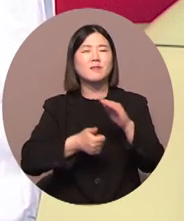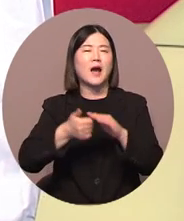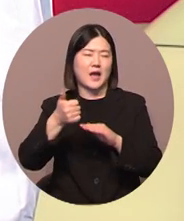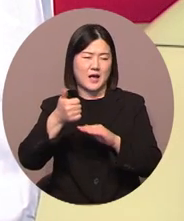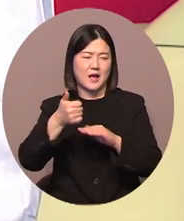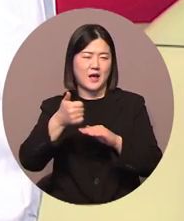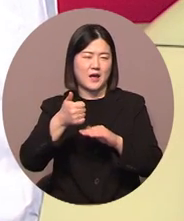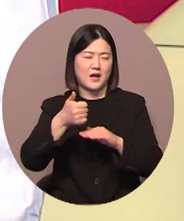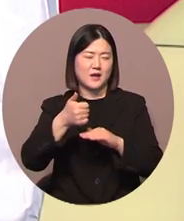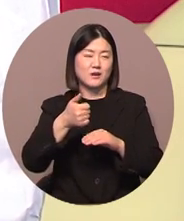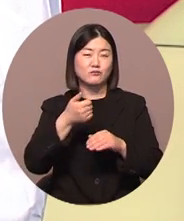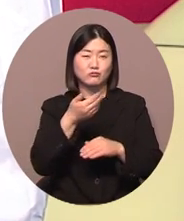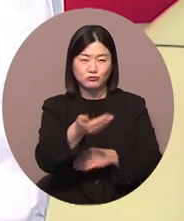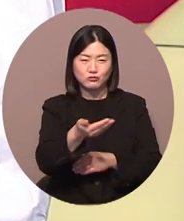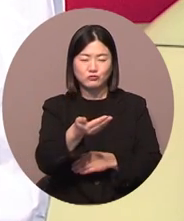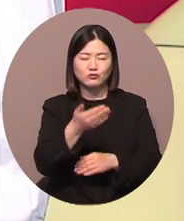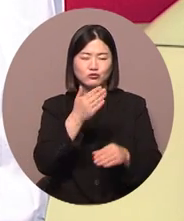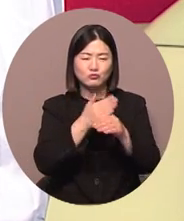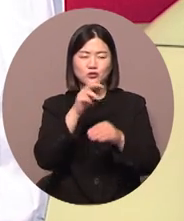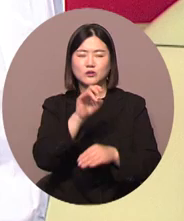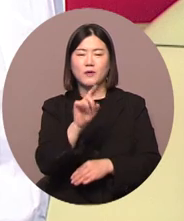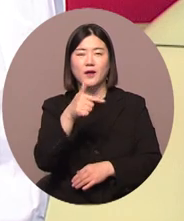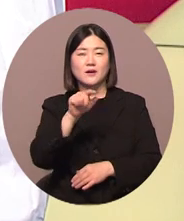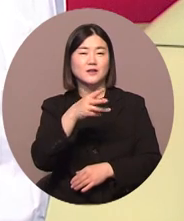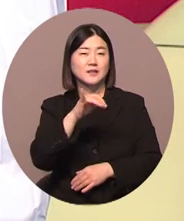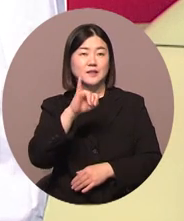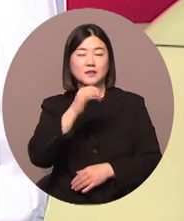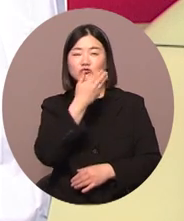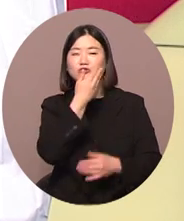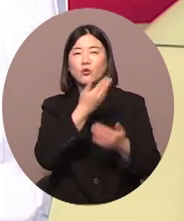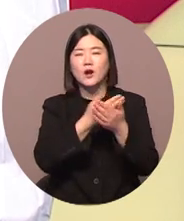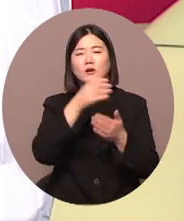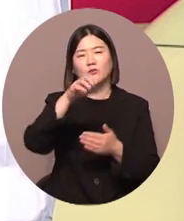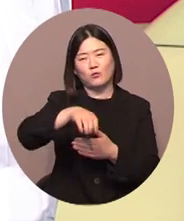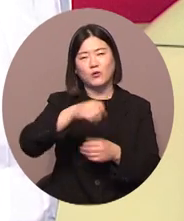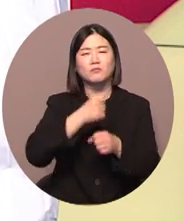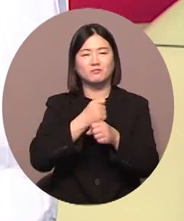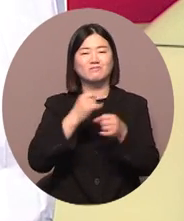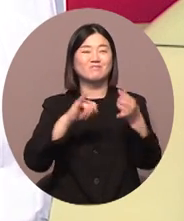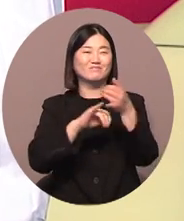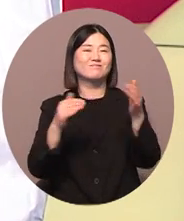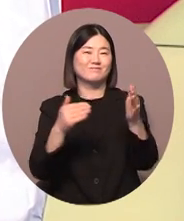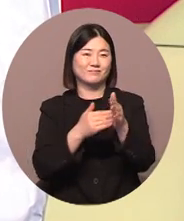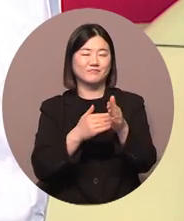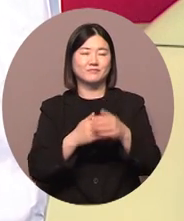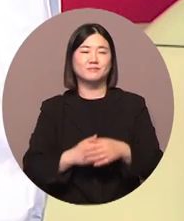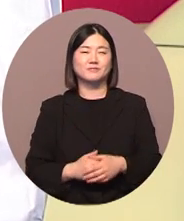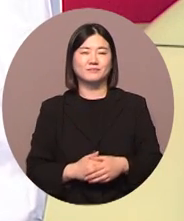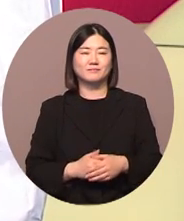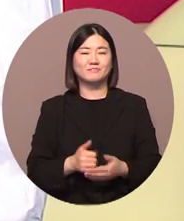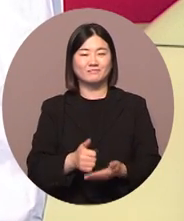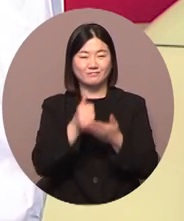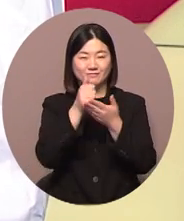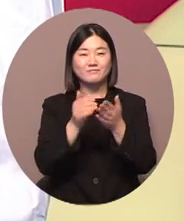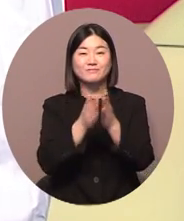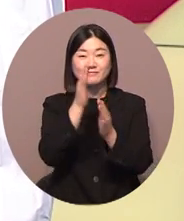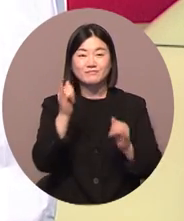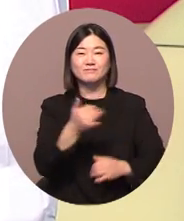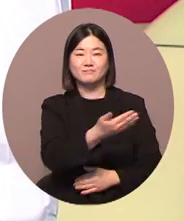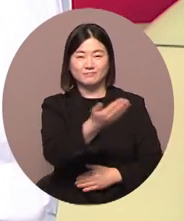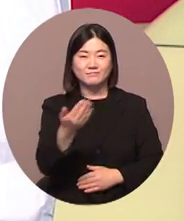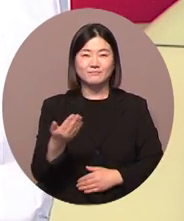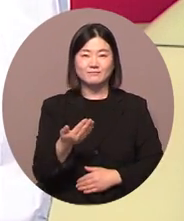씨앗을 뿌려 중부권 메가시티의 핵심 축으로 만들겠습니다 존경하는 시민